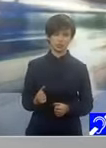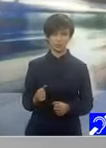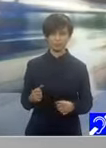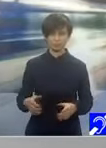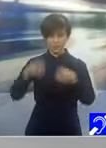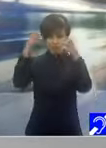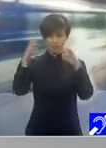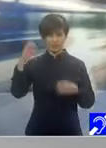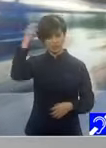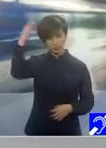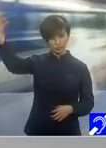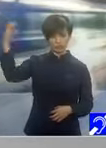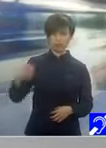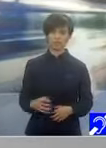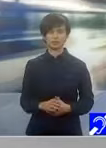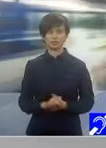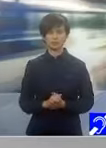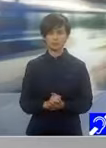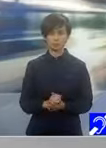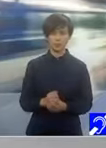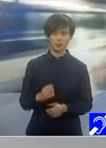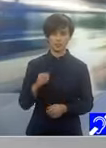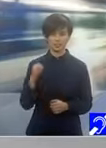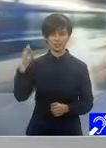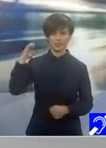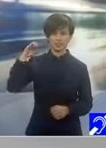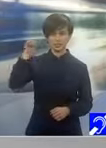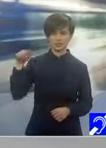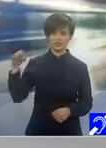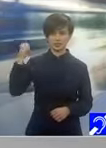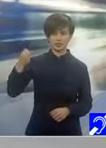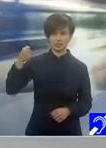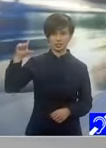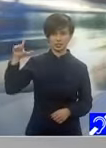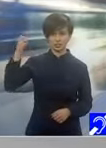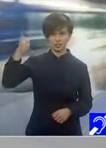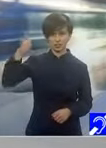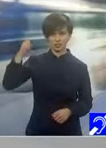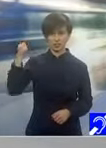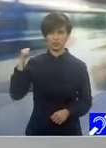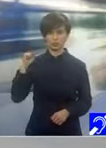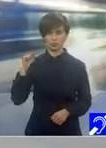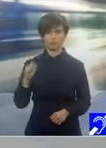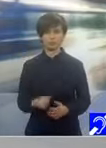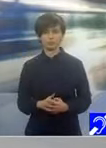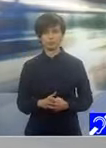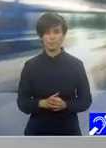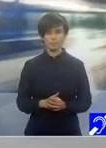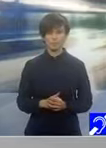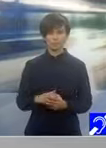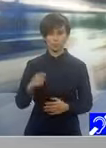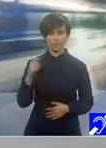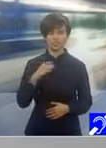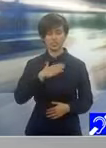din Zalău. Asta am gândit, că această casă să fie exact ceea ce și-a dorit Iuliu Maniu.